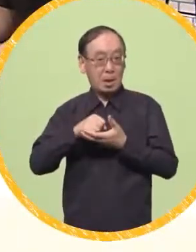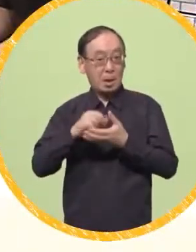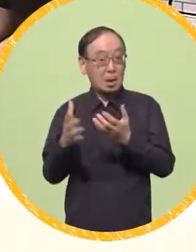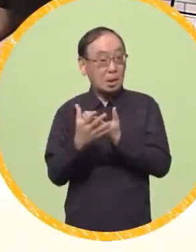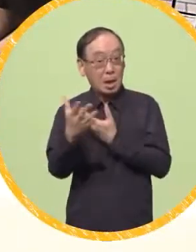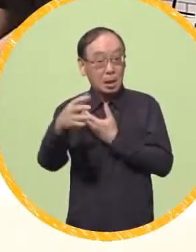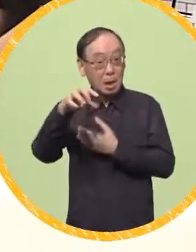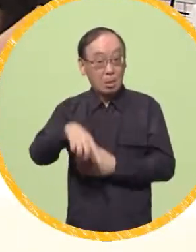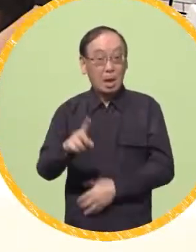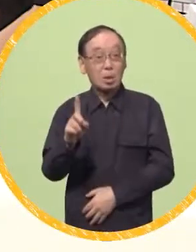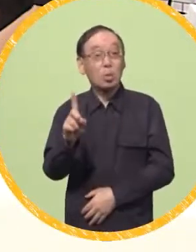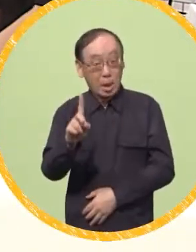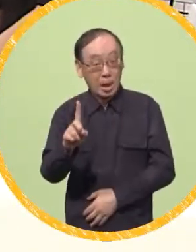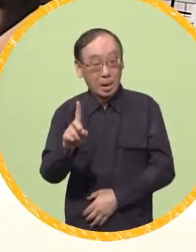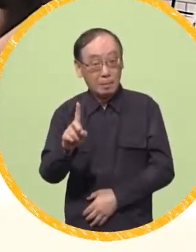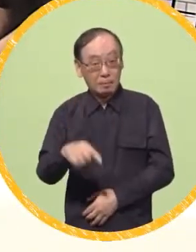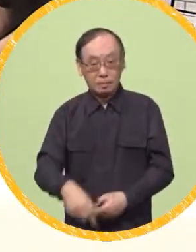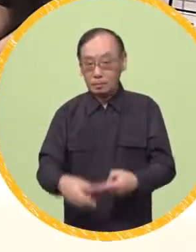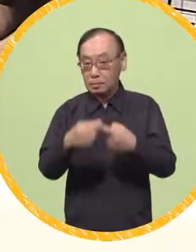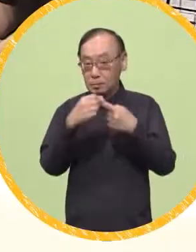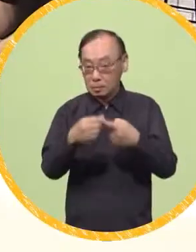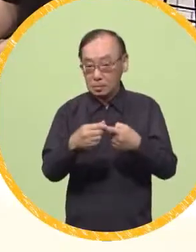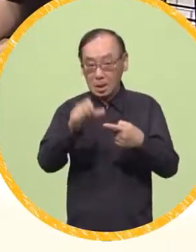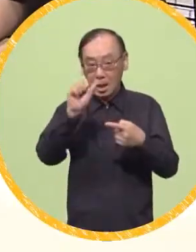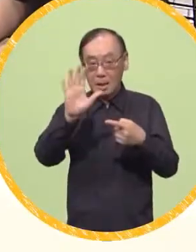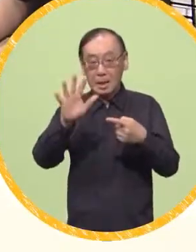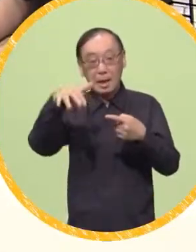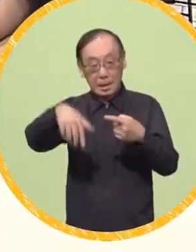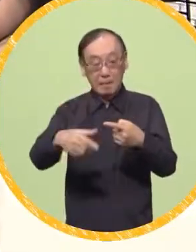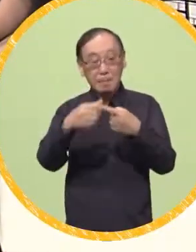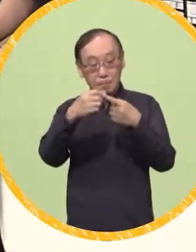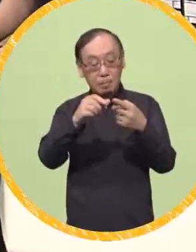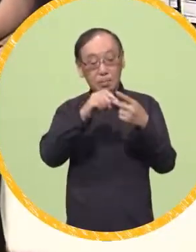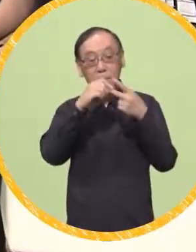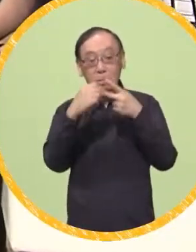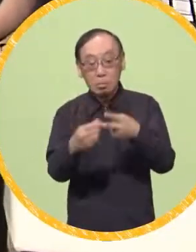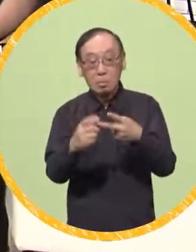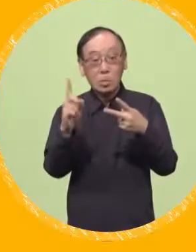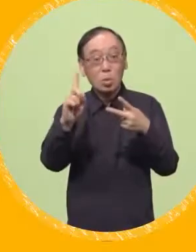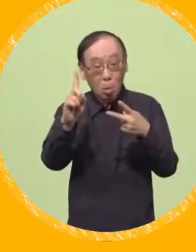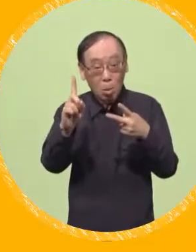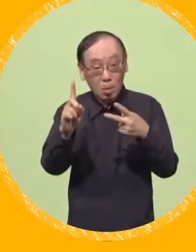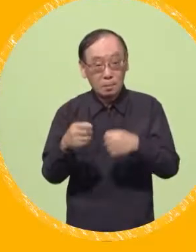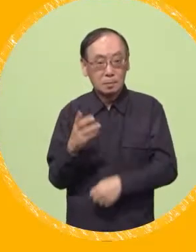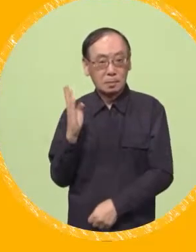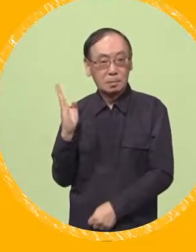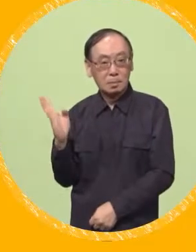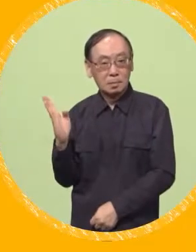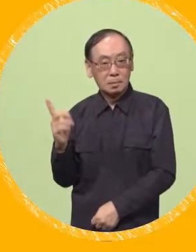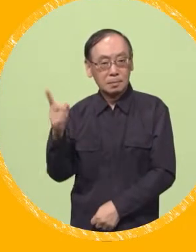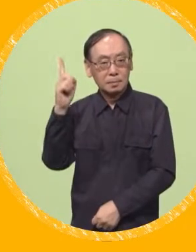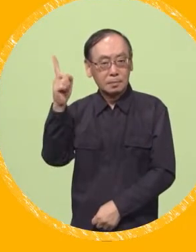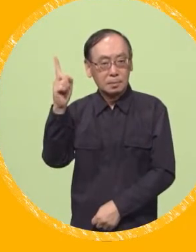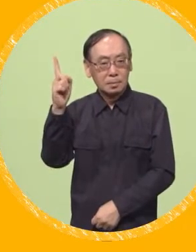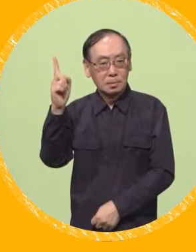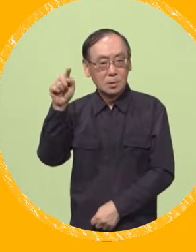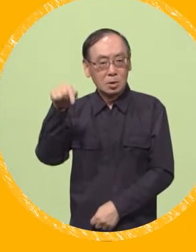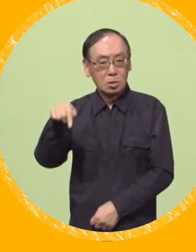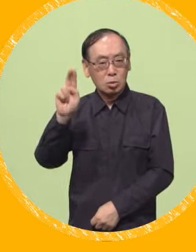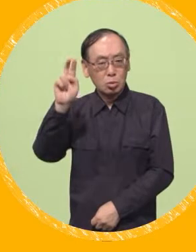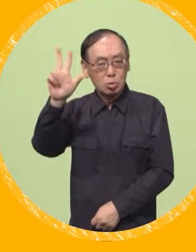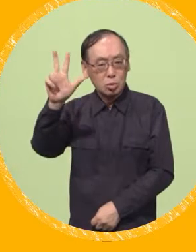は2004年アテネ五輪の銅メダルともう一つあー一番1988年ソウル大会